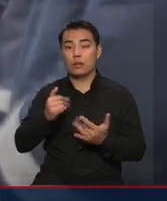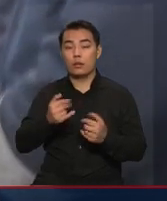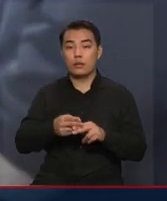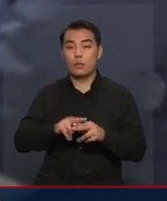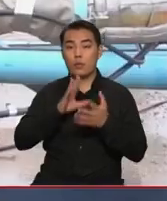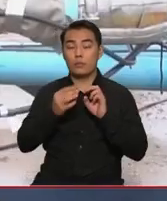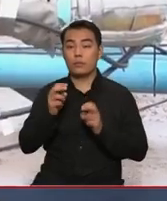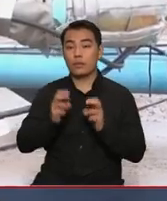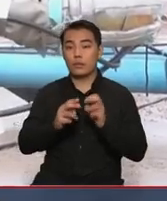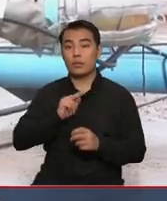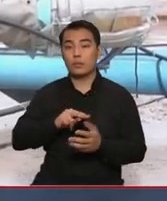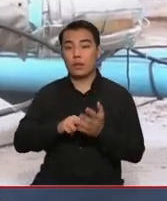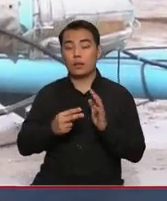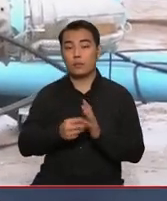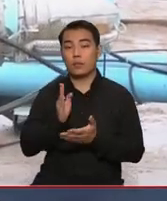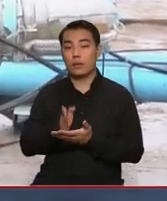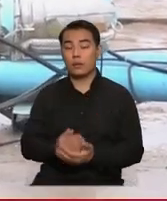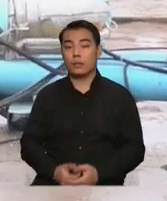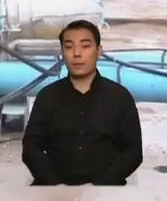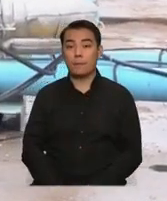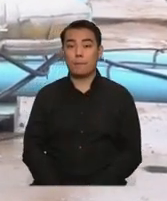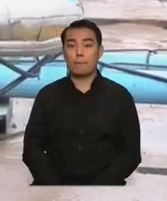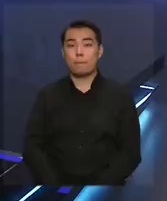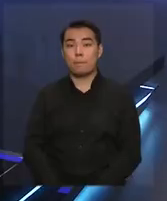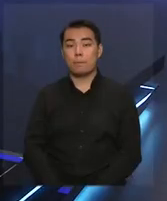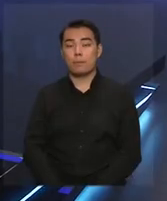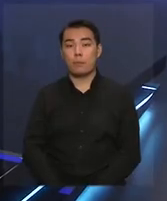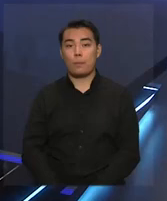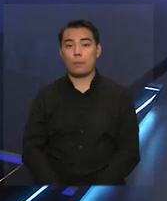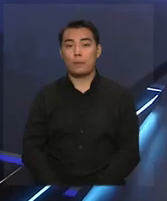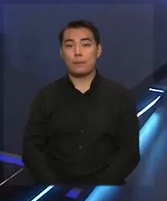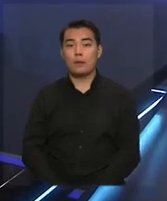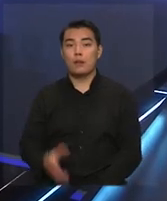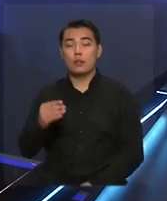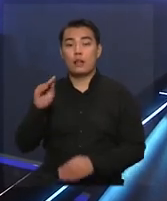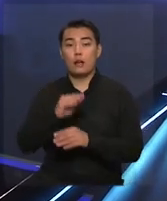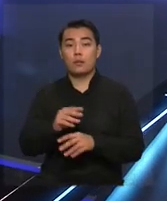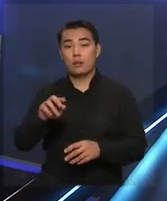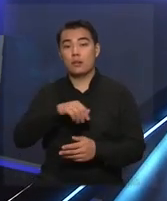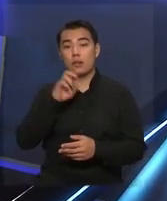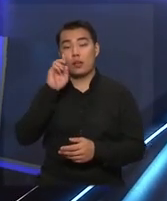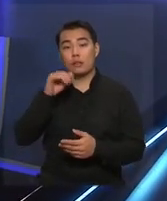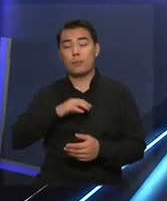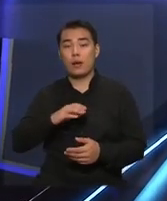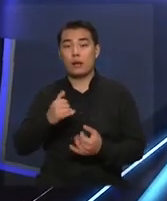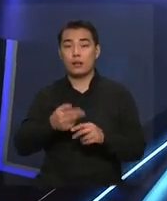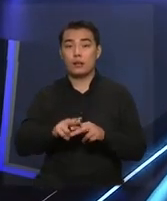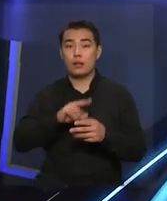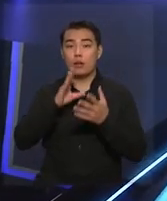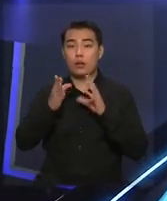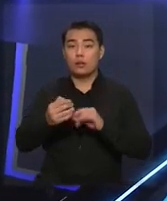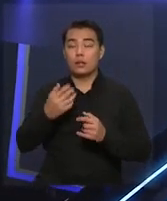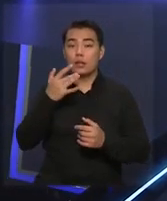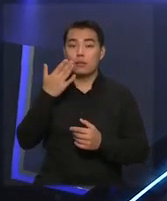өндіру жоспарланып отыр. Жанел Нұрболатқызы, Жібек Жолы. Енді мемлекеттің байлығын сырттан келген немесе